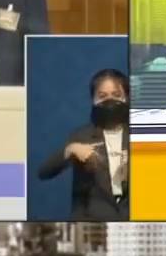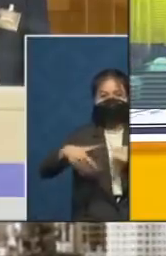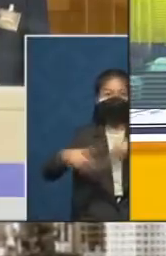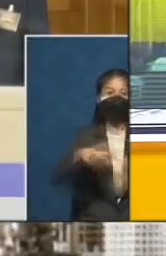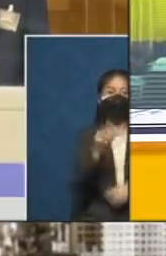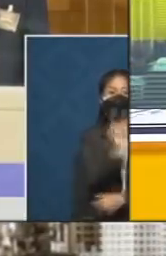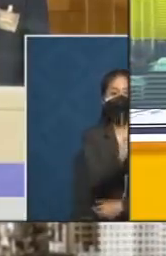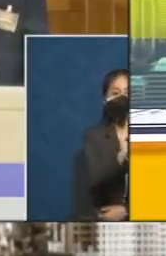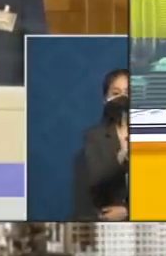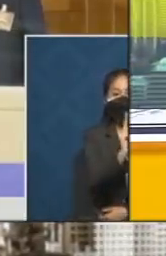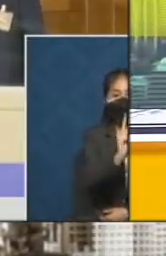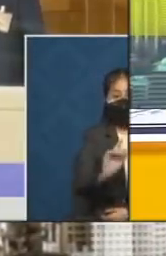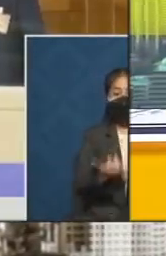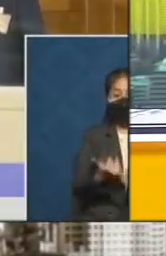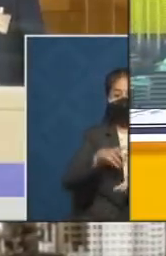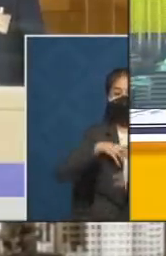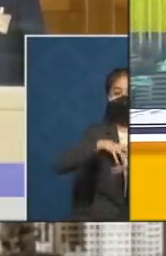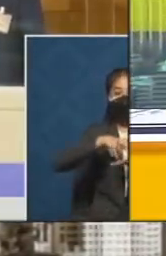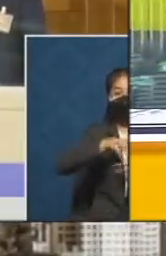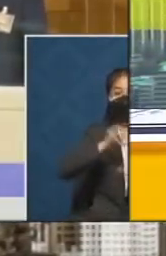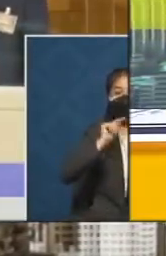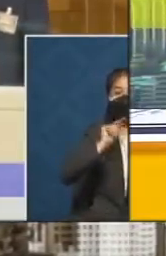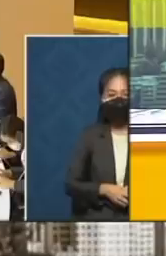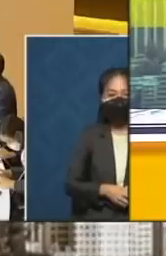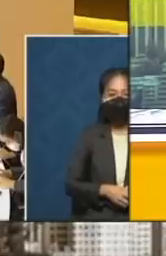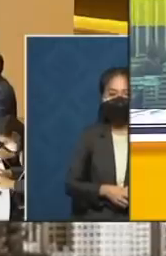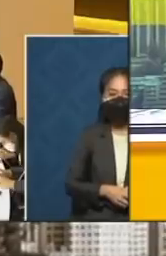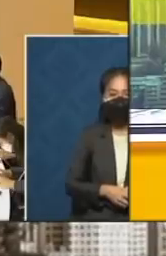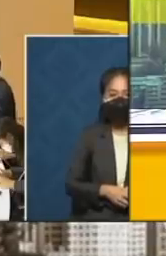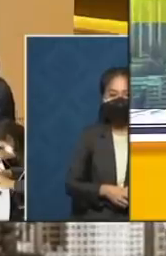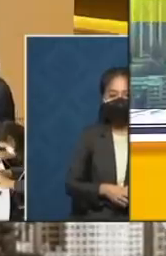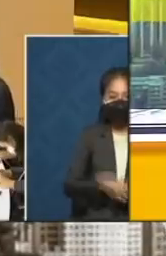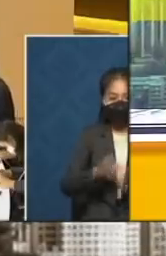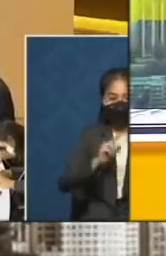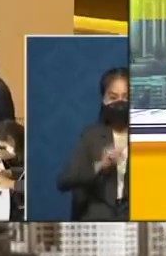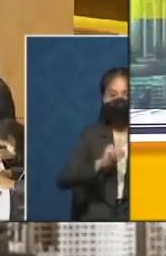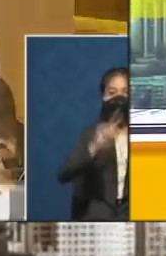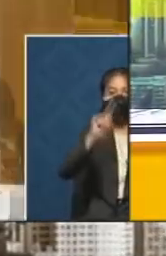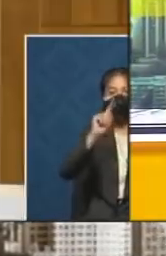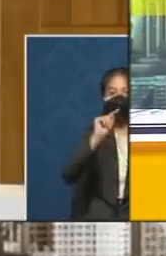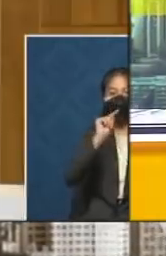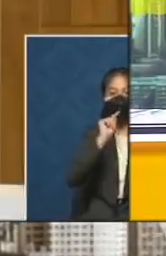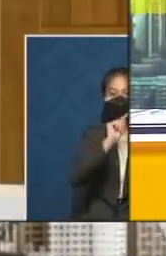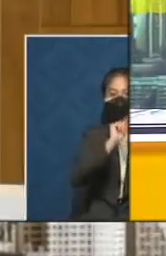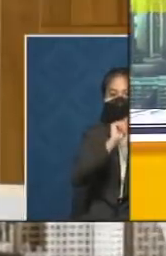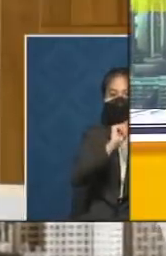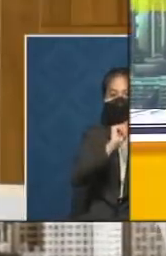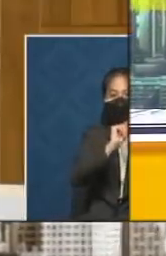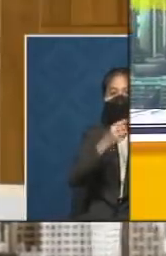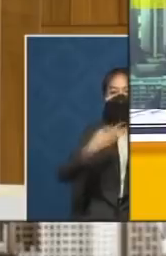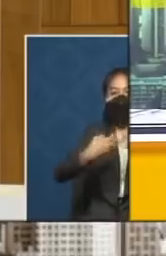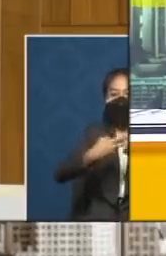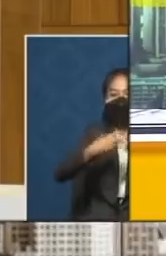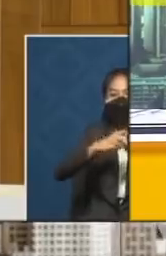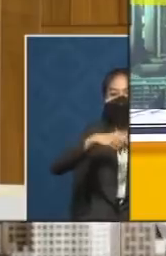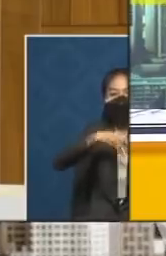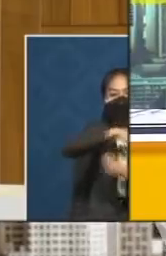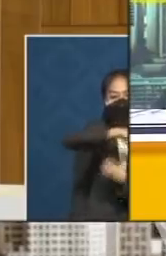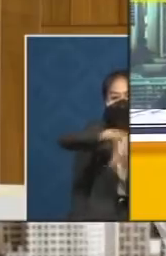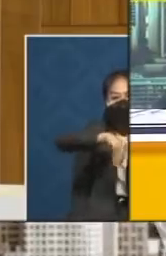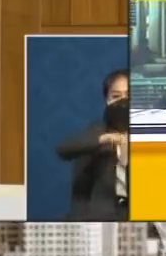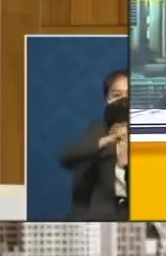ติคนนั้นเนี่ยถามว่าให้ใช้ไปเบื้องต้นเนี่ย5ปี ใช่ ถูกมั้ย ใช่ มันก็ใกล้ครบอยู่แล้ว